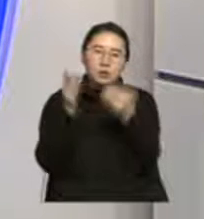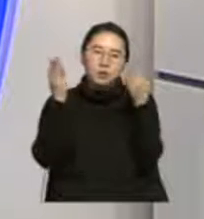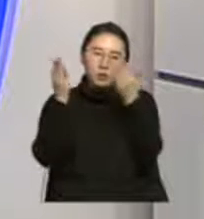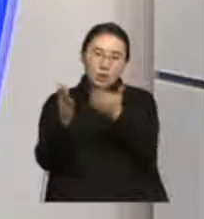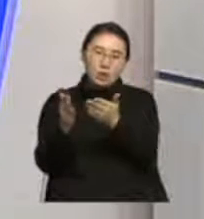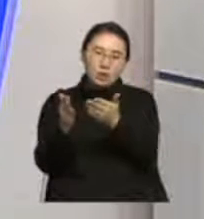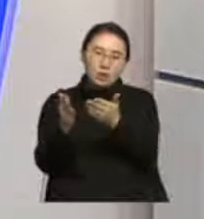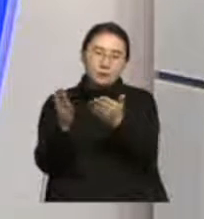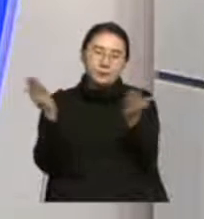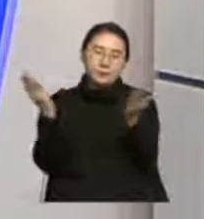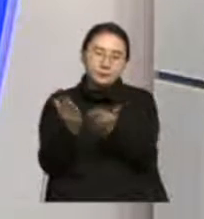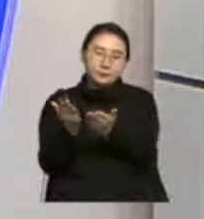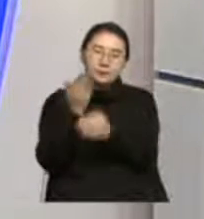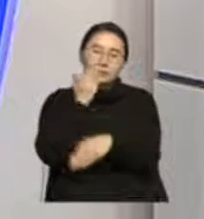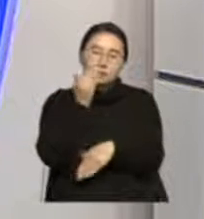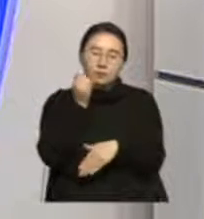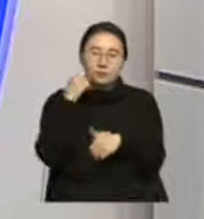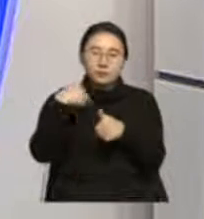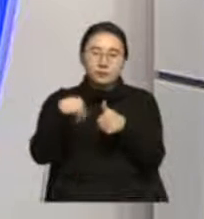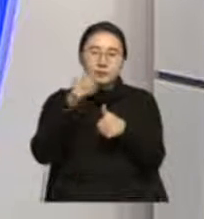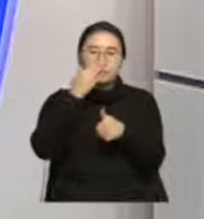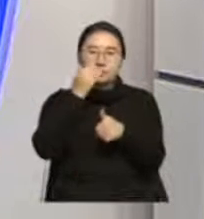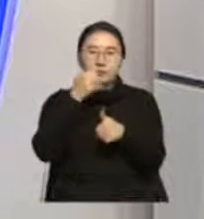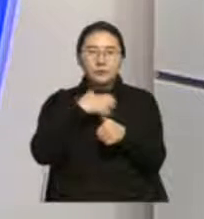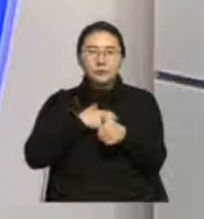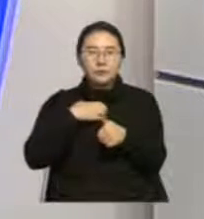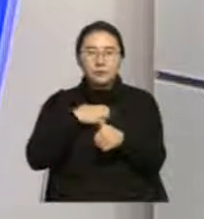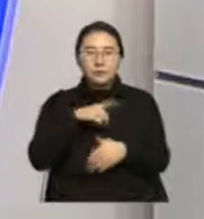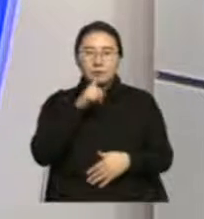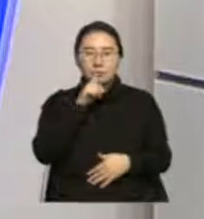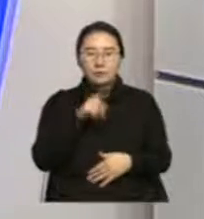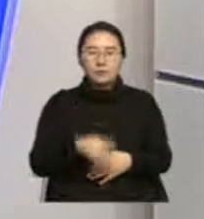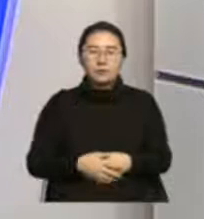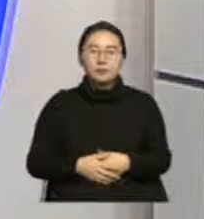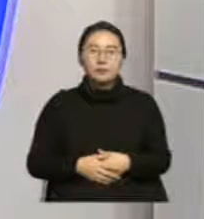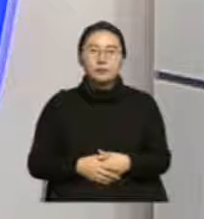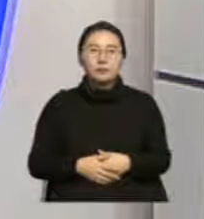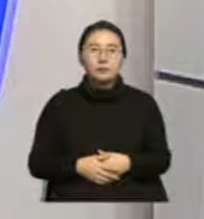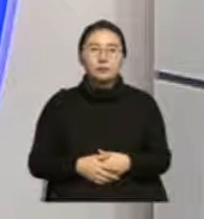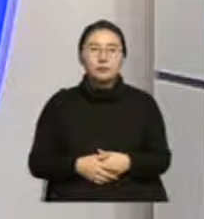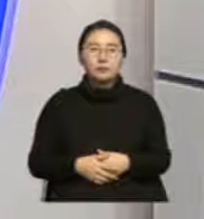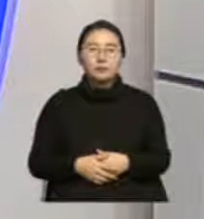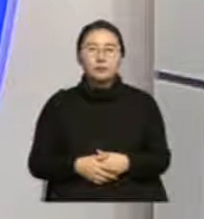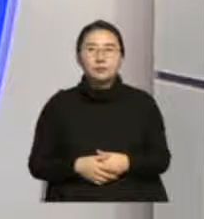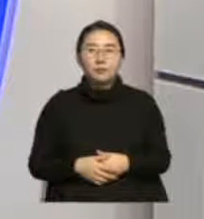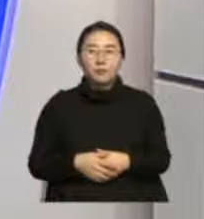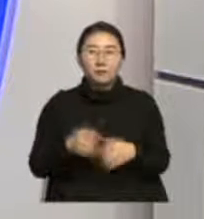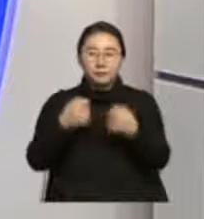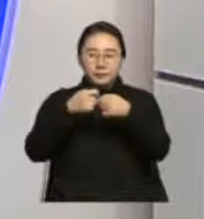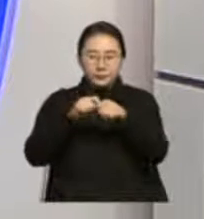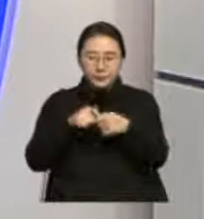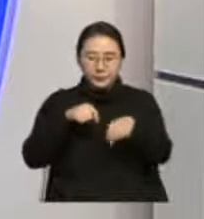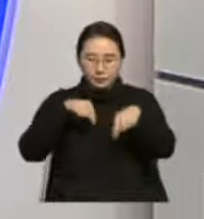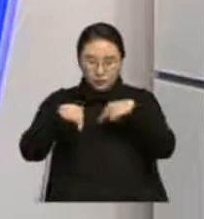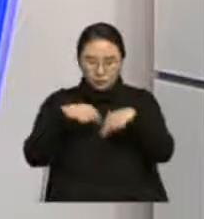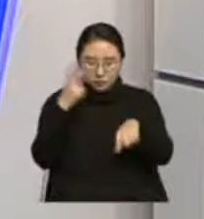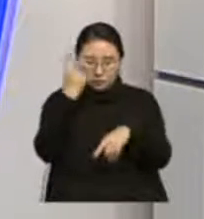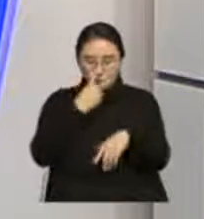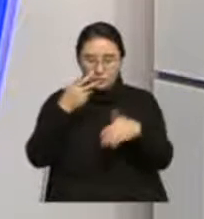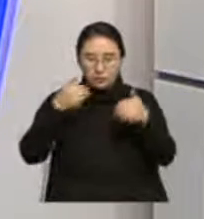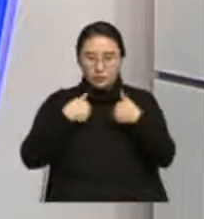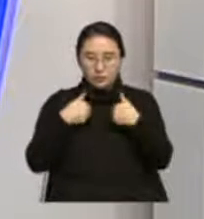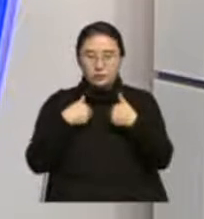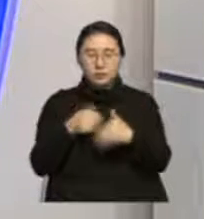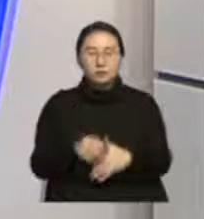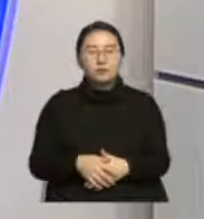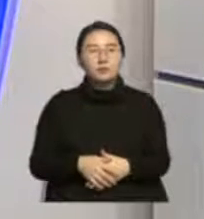일방적이거나 편중된 정치 교육이 발생할 위험이 있다는 지적이 계속되고 있는 만큼 보다 세심한 정책 검토가 필요할